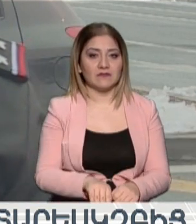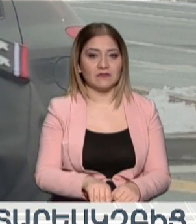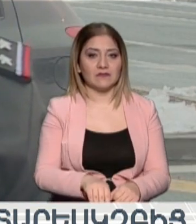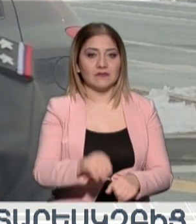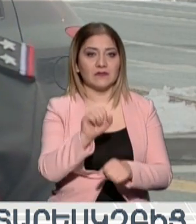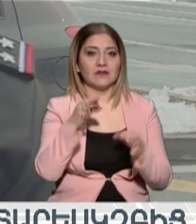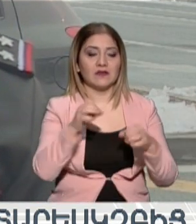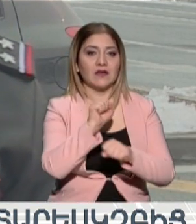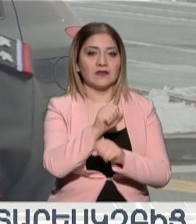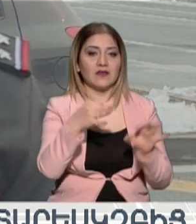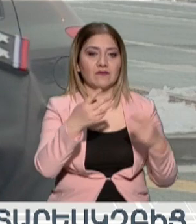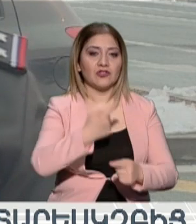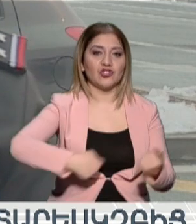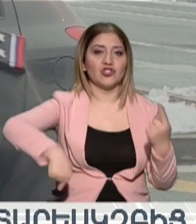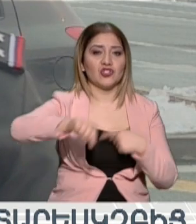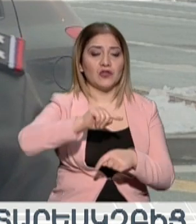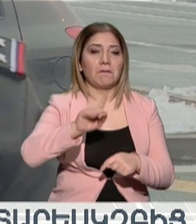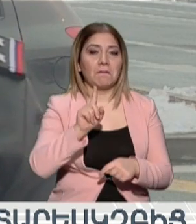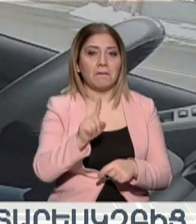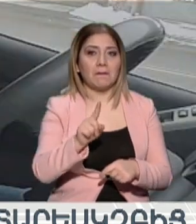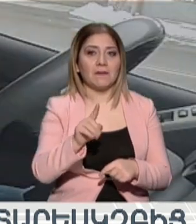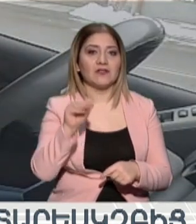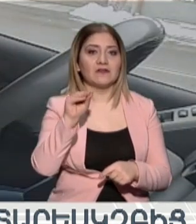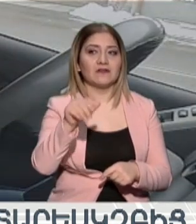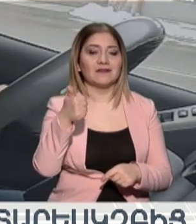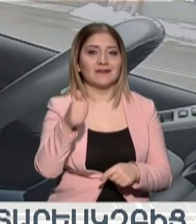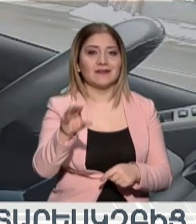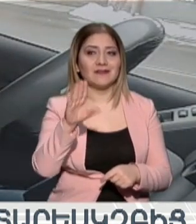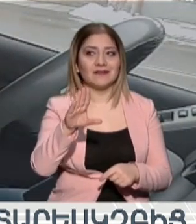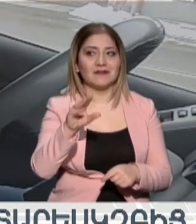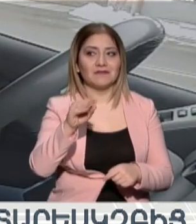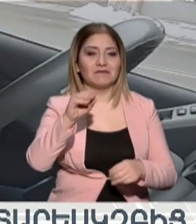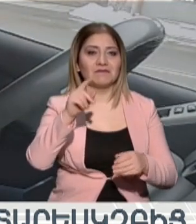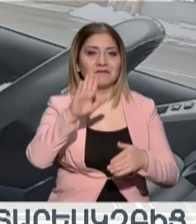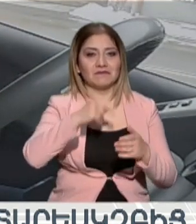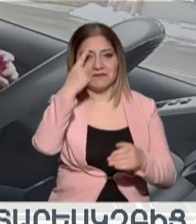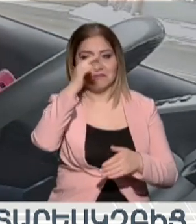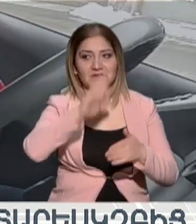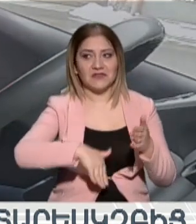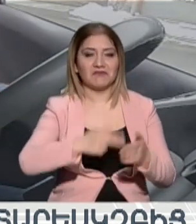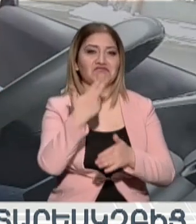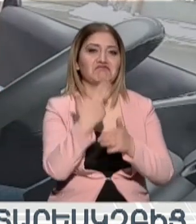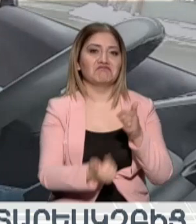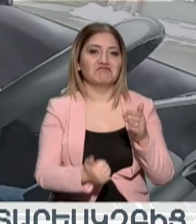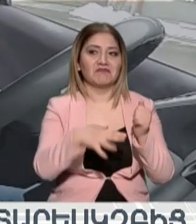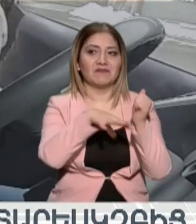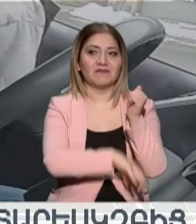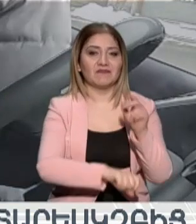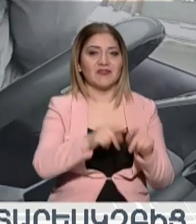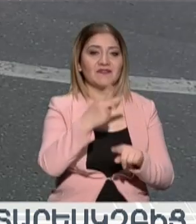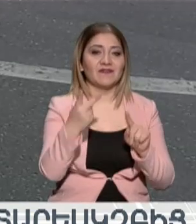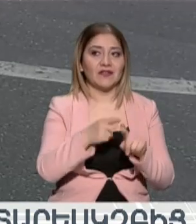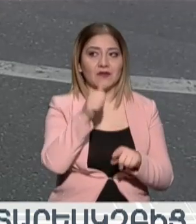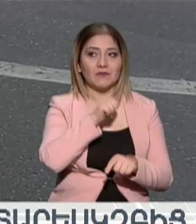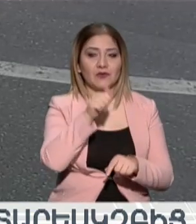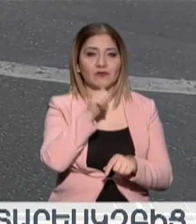կանգնած մեքենաները, ինքը շրջանցեց ճիշտ է, բայց առանց թարթիչ։ Կտրվեց, տխրեց, քննության ավարտին արդեն տեսուչներն ասում են, երկրորդ